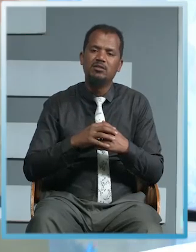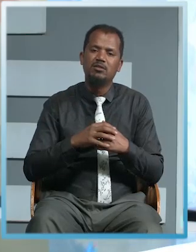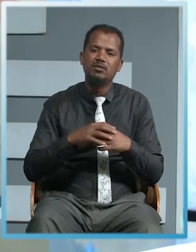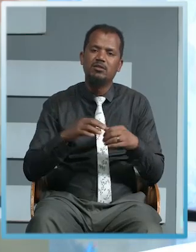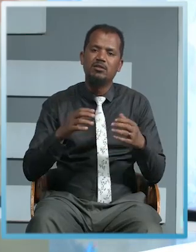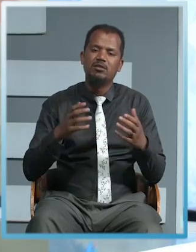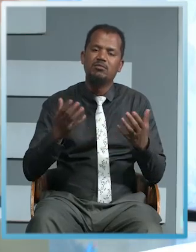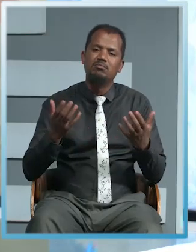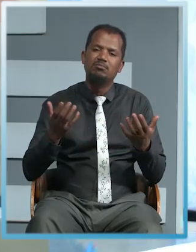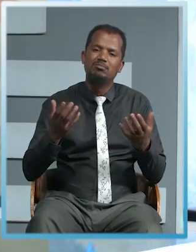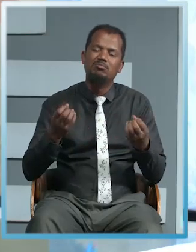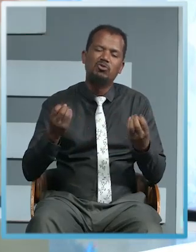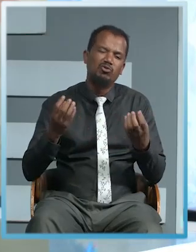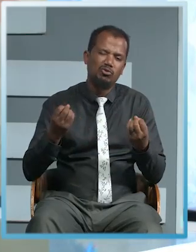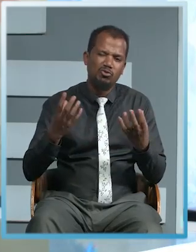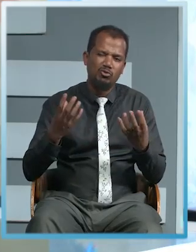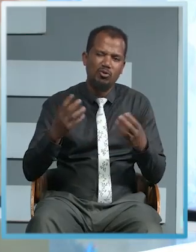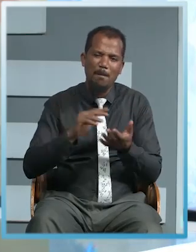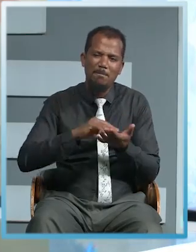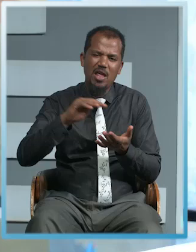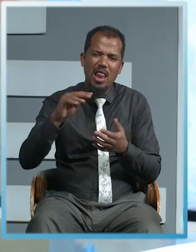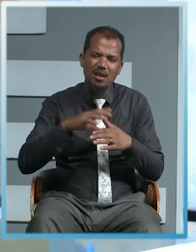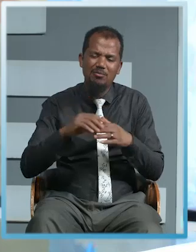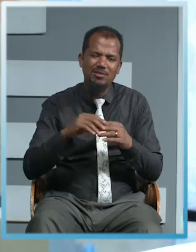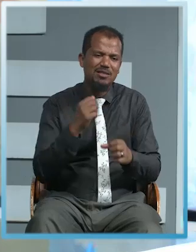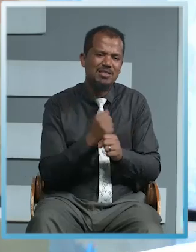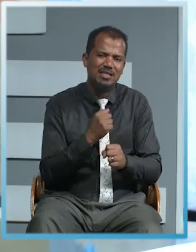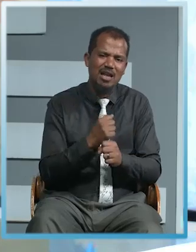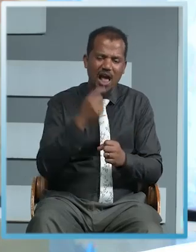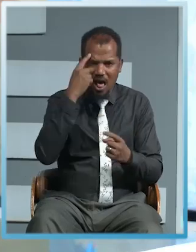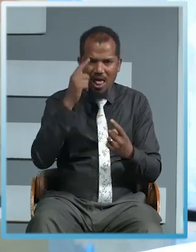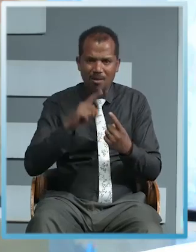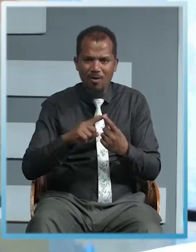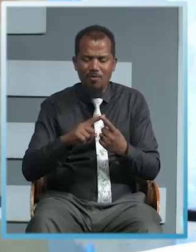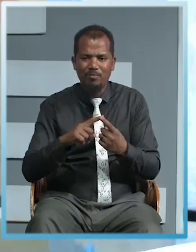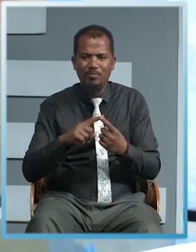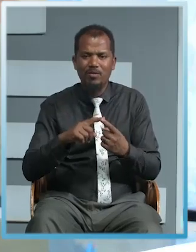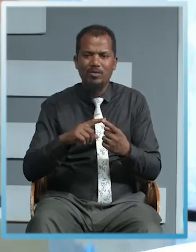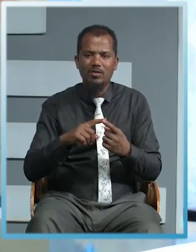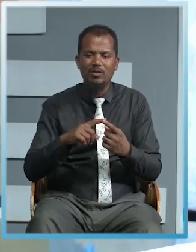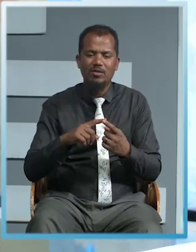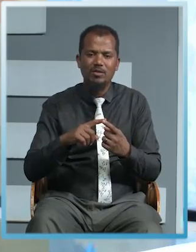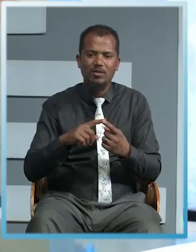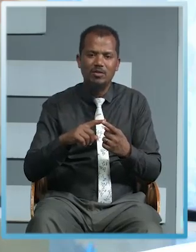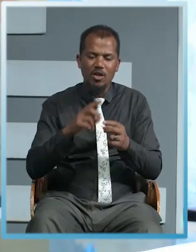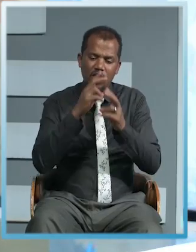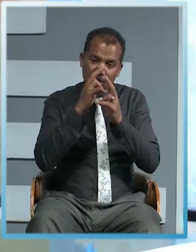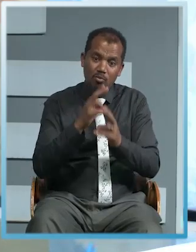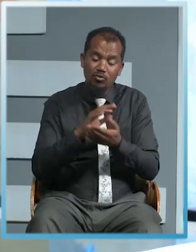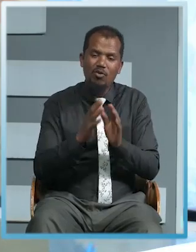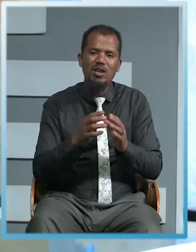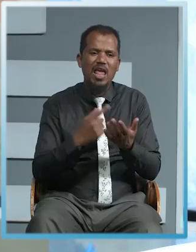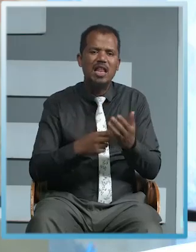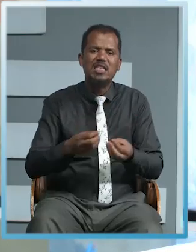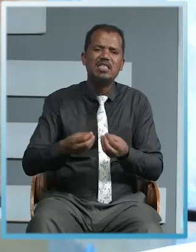د بزو میلیون بروچ لذی سراغ علامو کور سلوانه یعنی